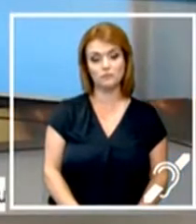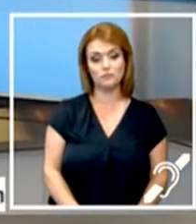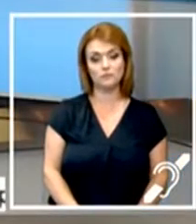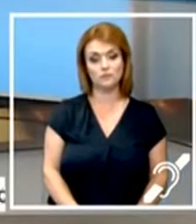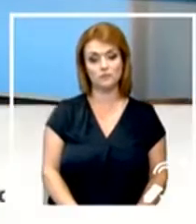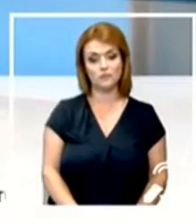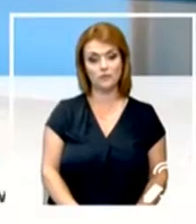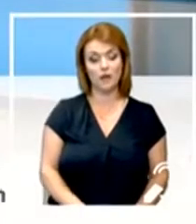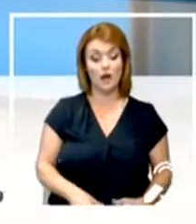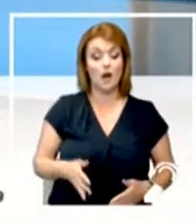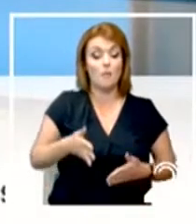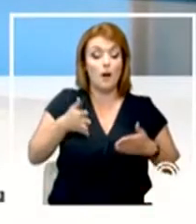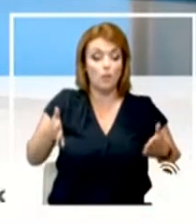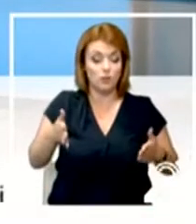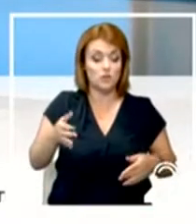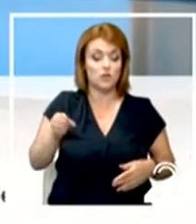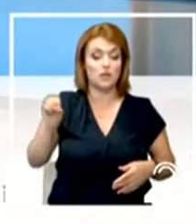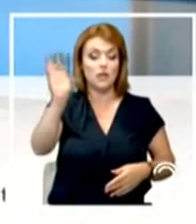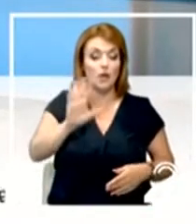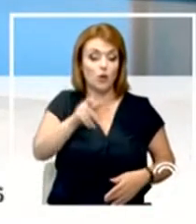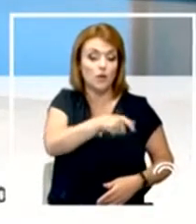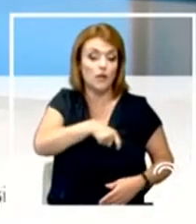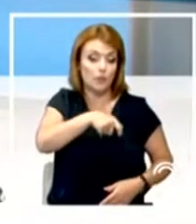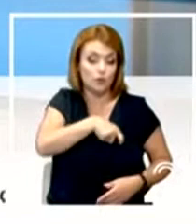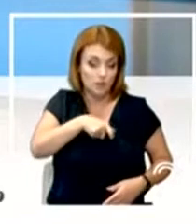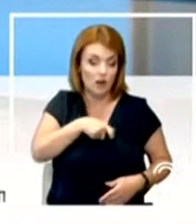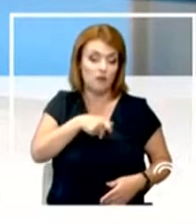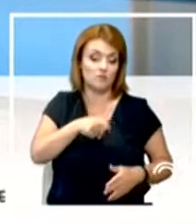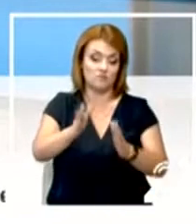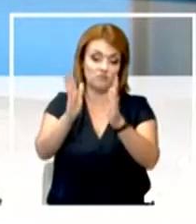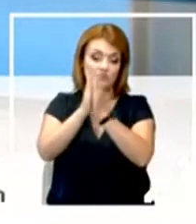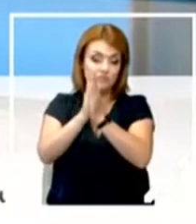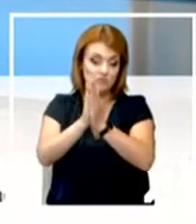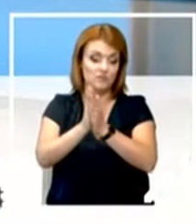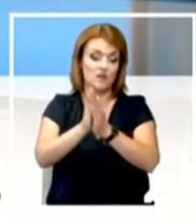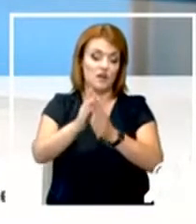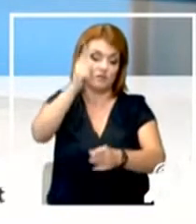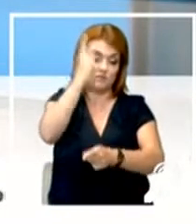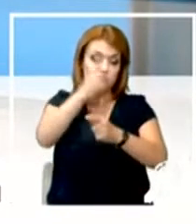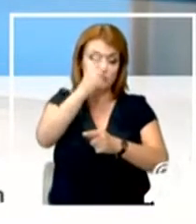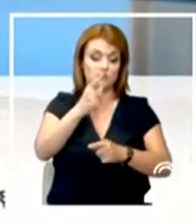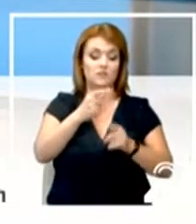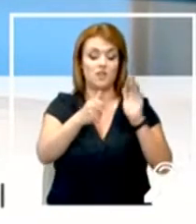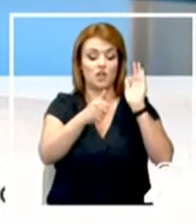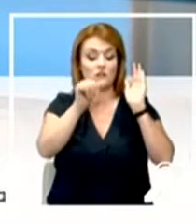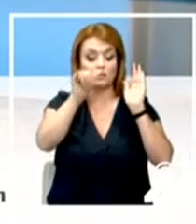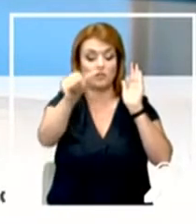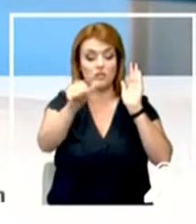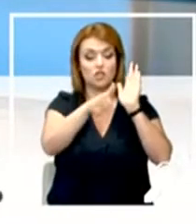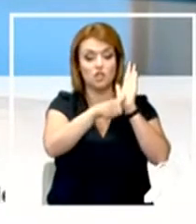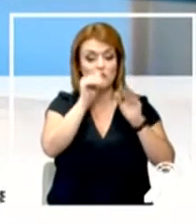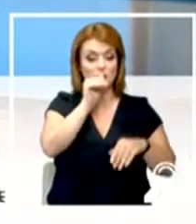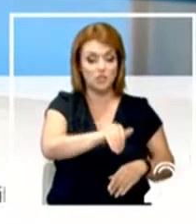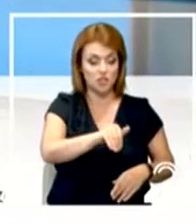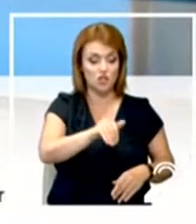Mai mulți europarlamentari cer interzicerea accesului în Uniunea Europeană și înghețarea activelor a peste 6.000 de oficiali oligarhi